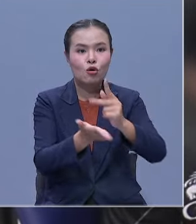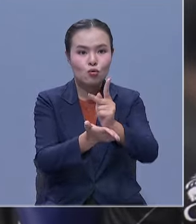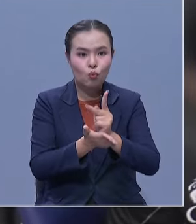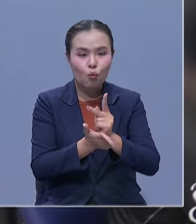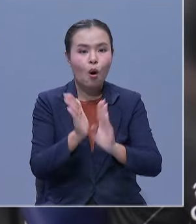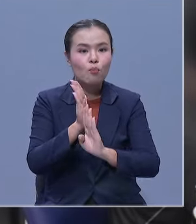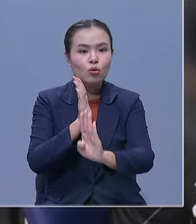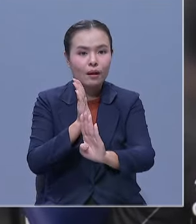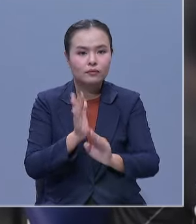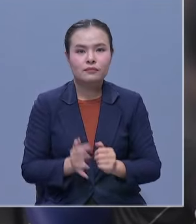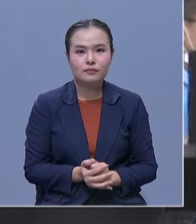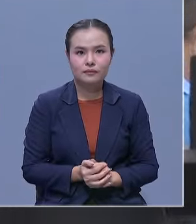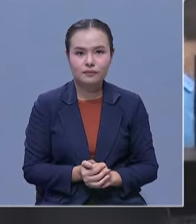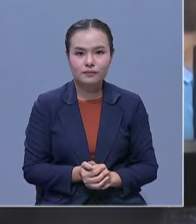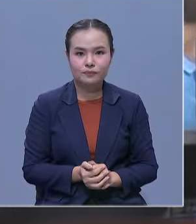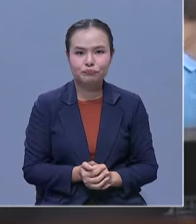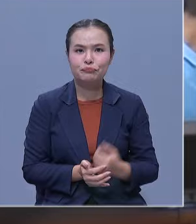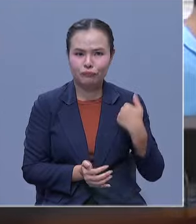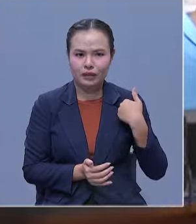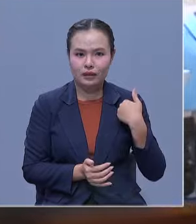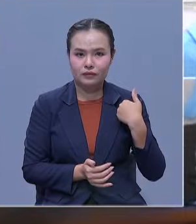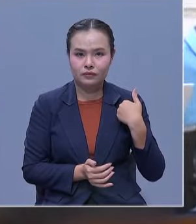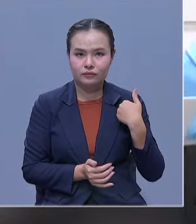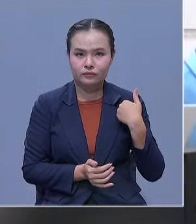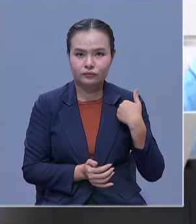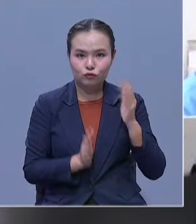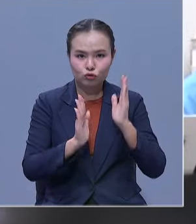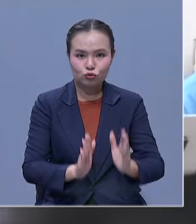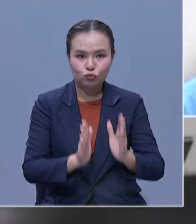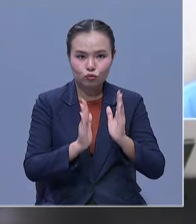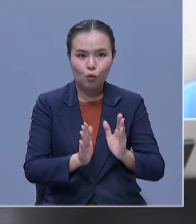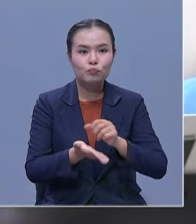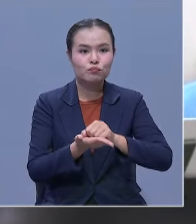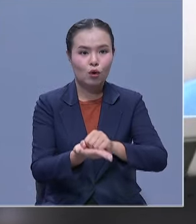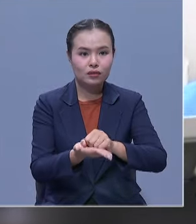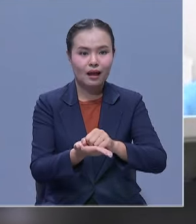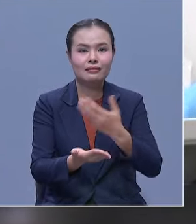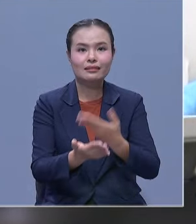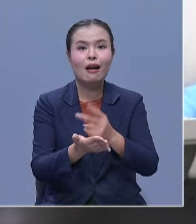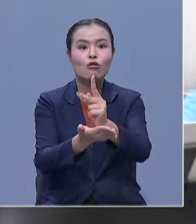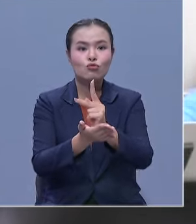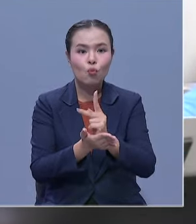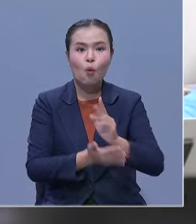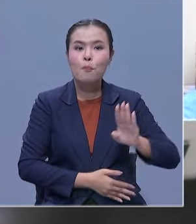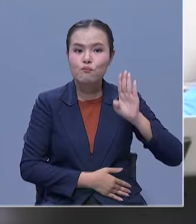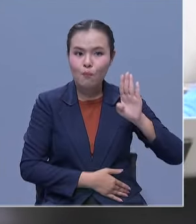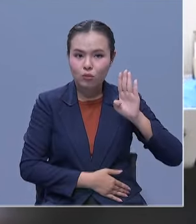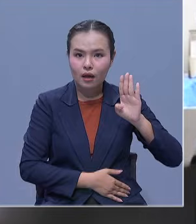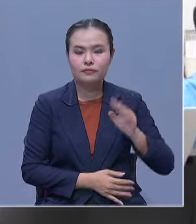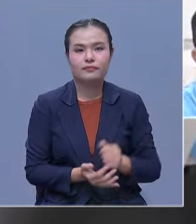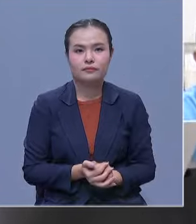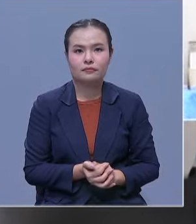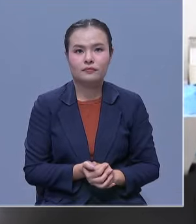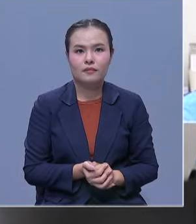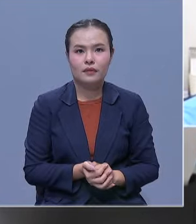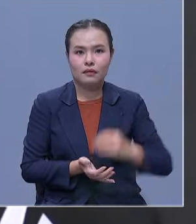ะครับเนื่องจากมีผู้เสียหายซึ่งเป็นลูกค้าเข้าไปใช้บริการกู้เงินที่บริษัทแห่งนี้โดยเขาแ